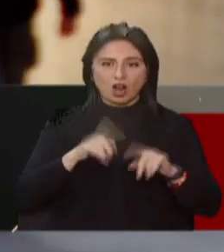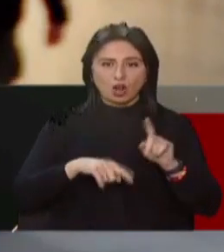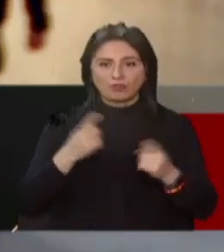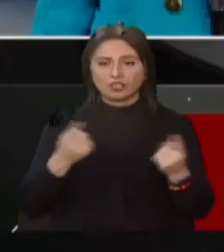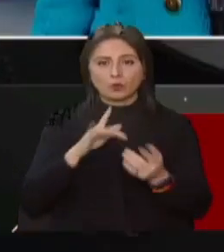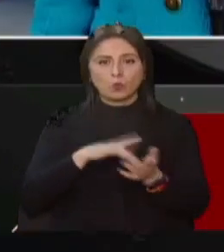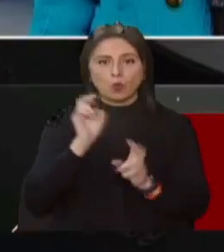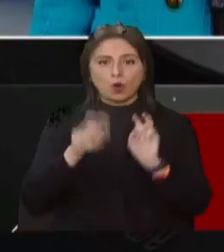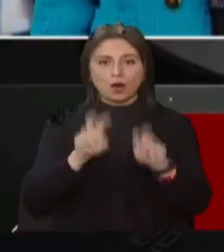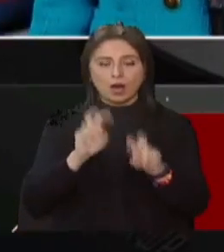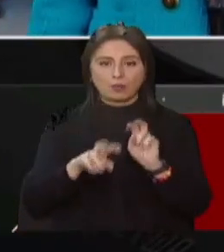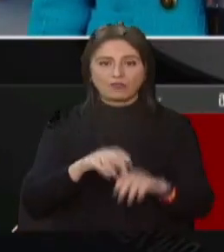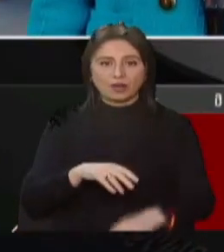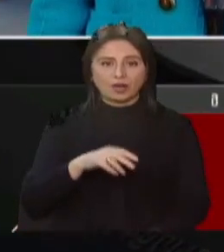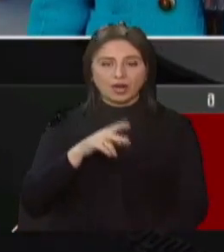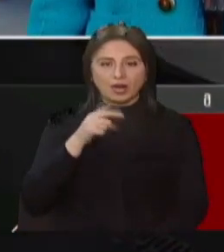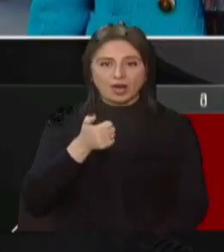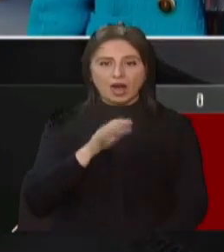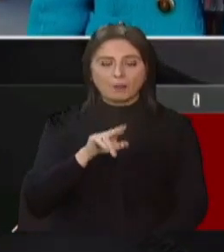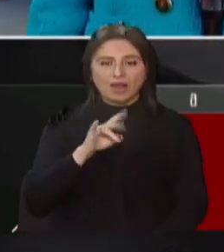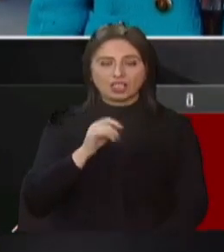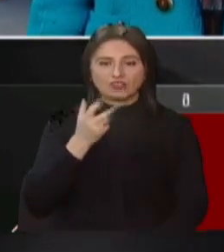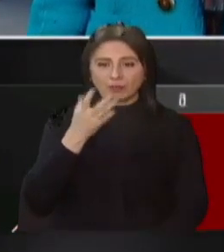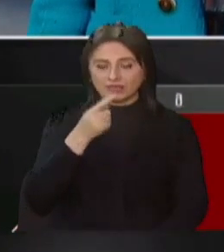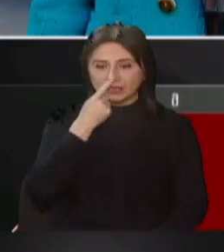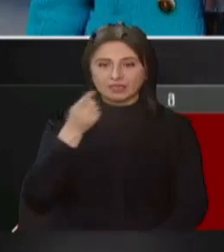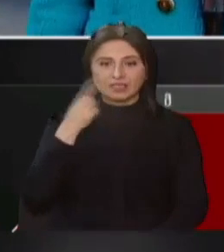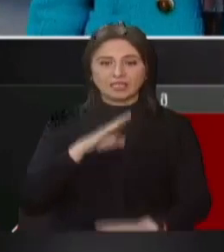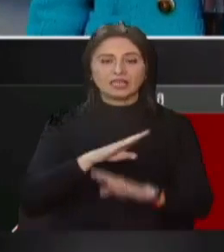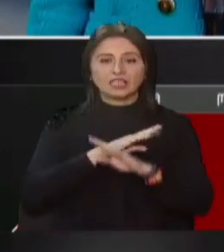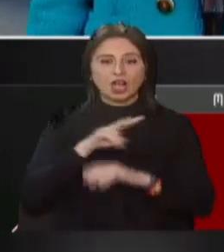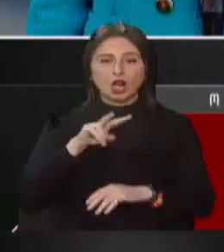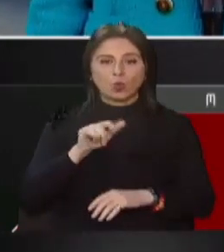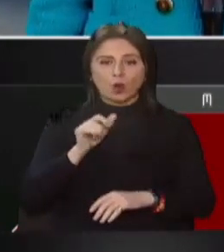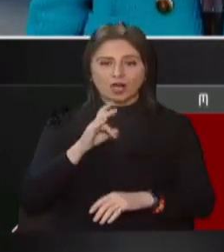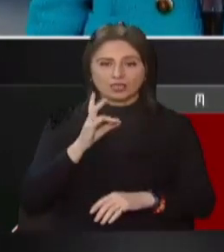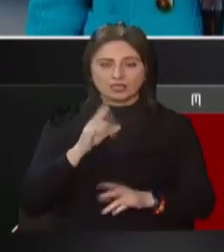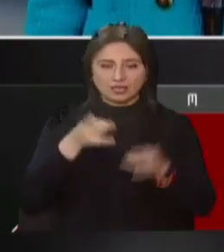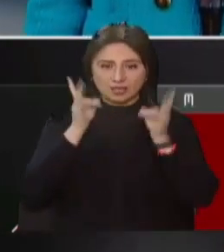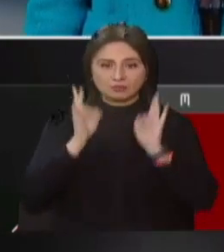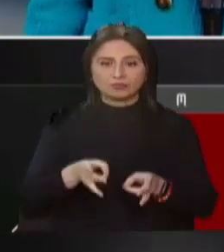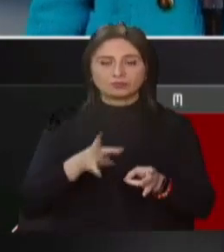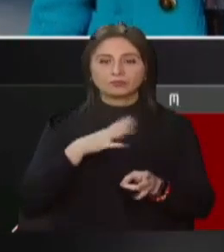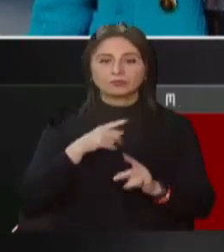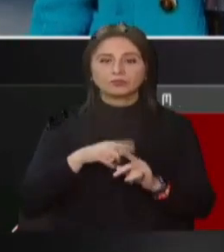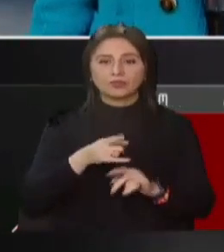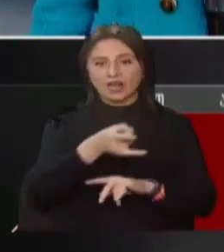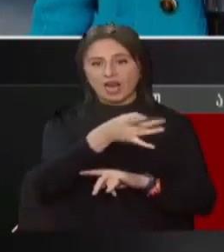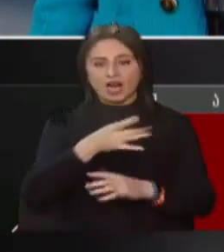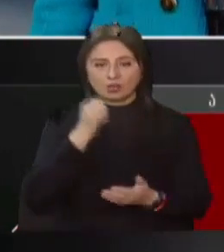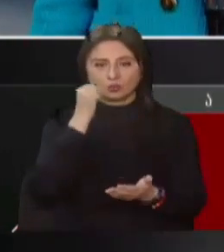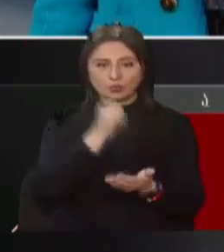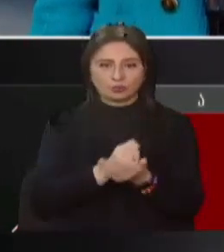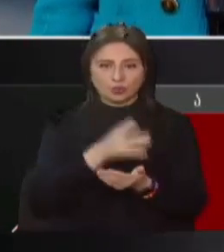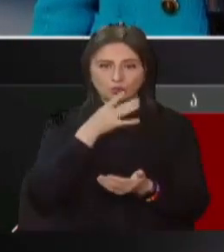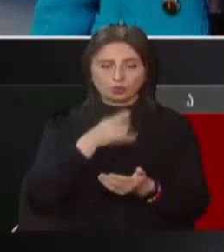mnerigiti mokhalakheebi Mikhail Aplanishvili randomime dghis cin daiguba Luganskshi ise mskhorpla saraketo